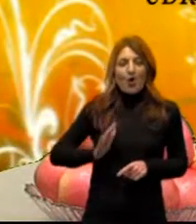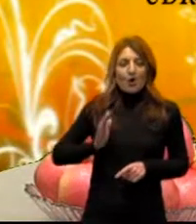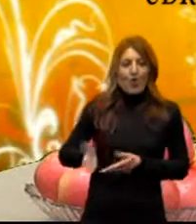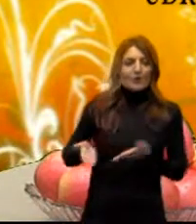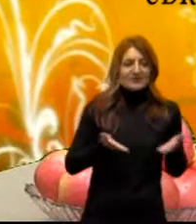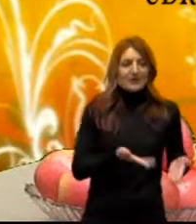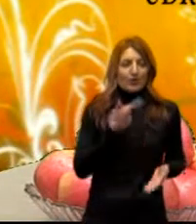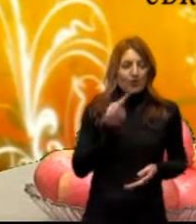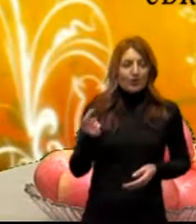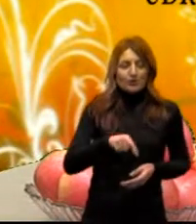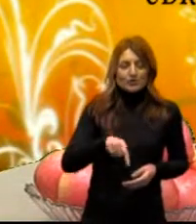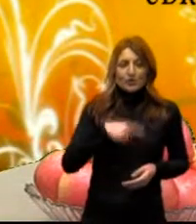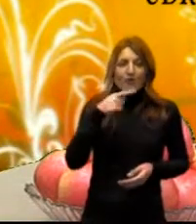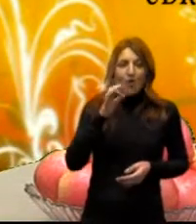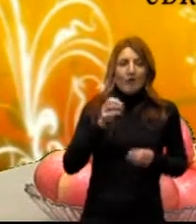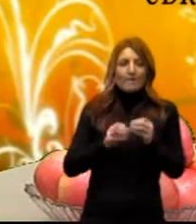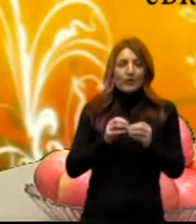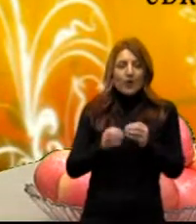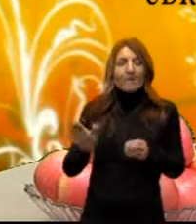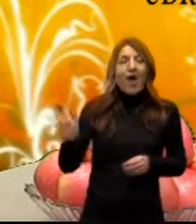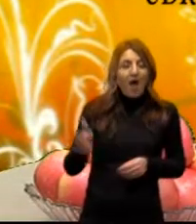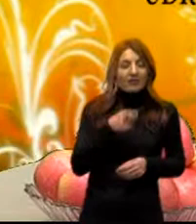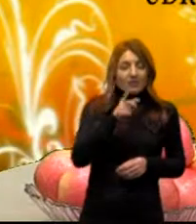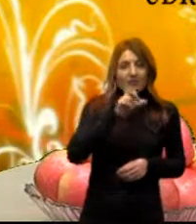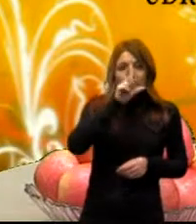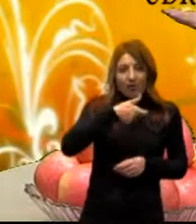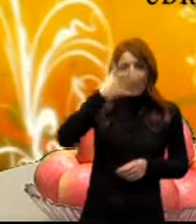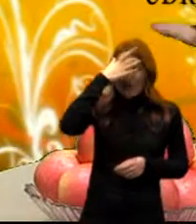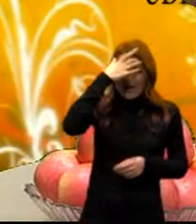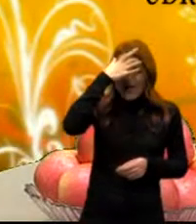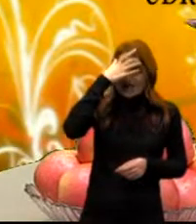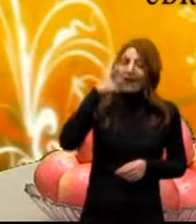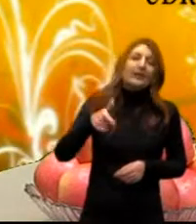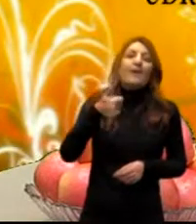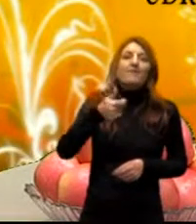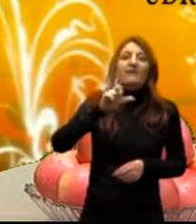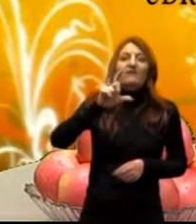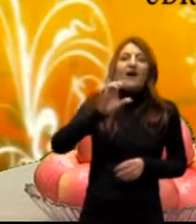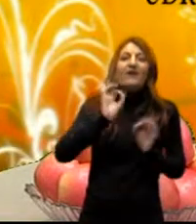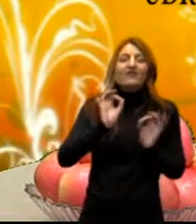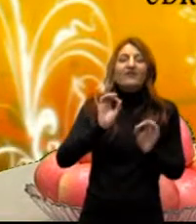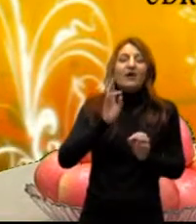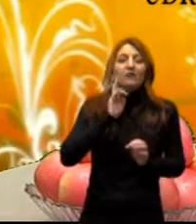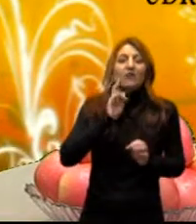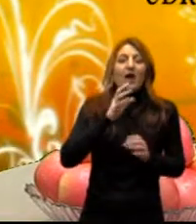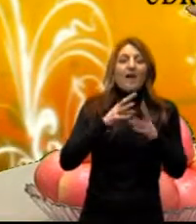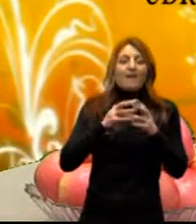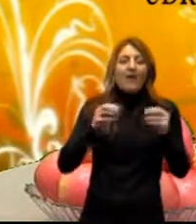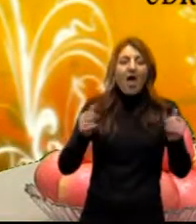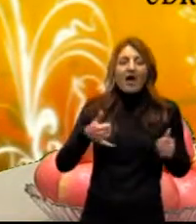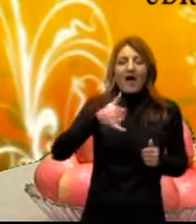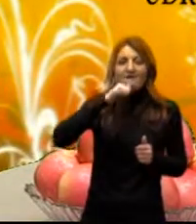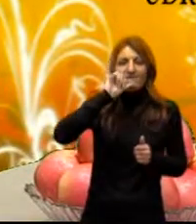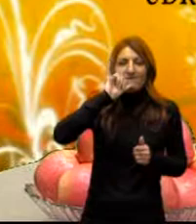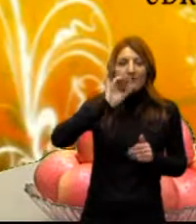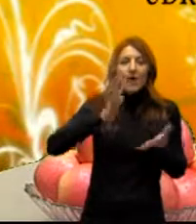kad govorimo o takvim problemima i sve. Ajde, ako te zaboli glava, probaj najprije popiti 2 dl fine mlake vode. Možda se